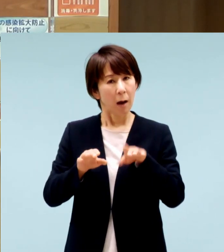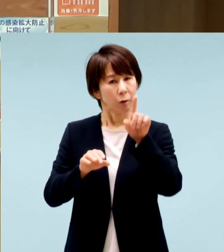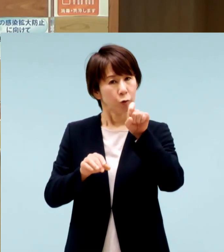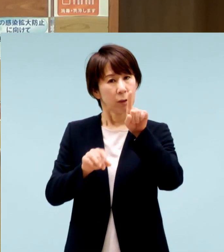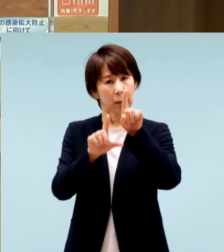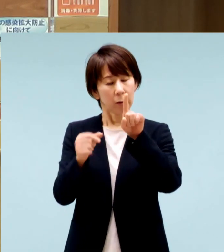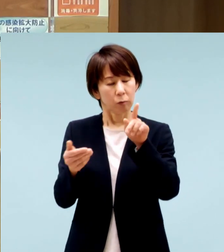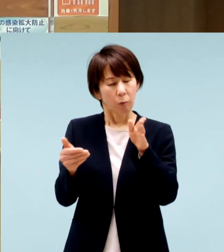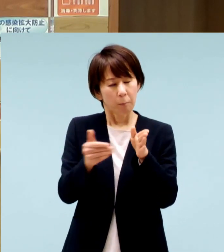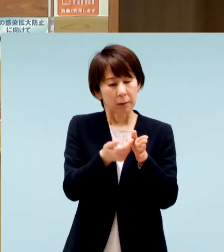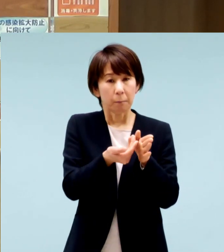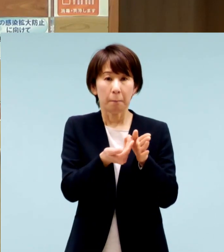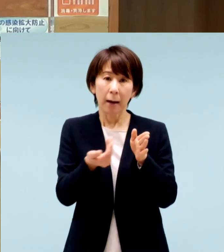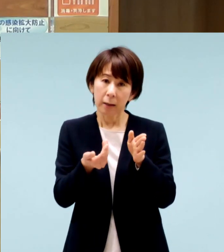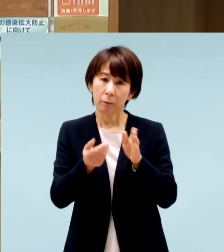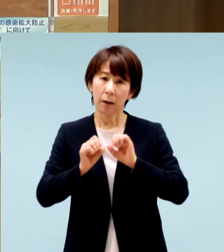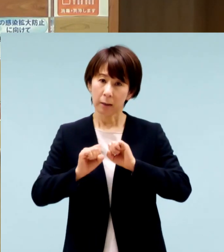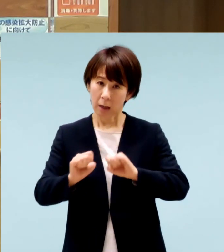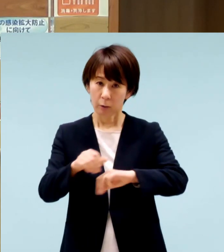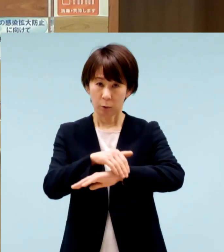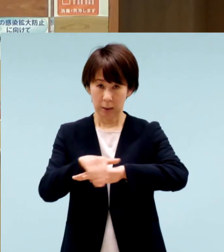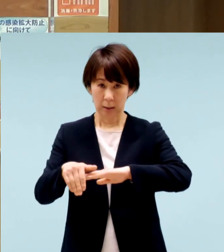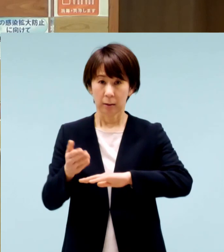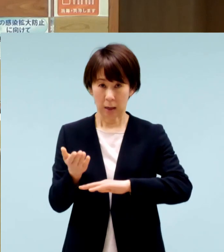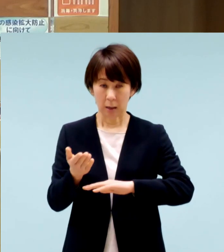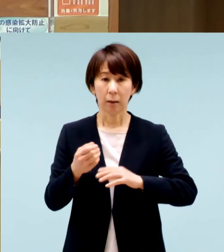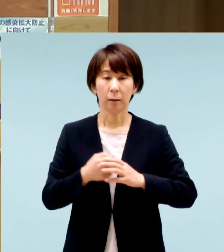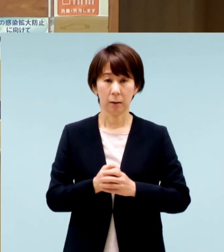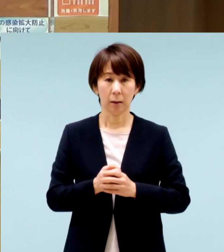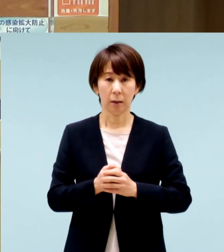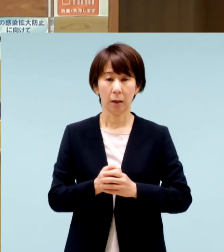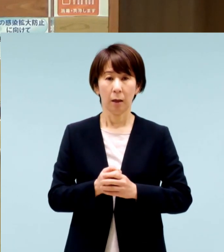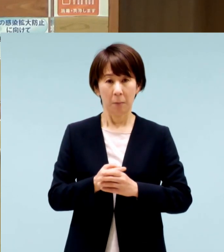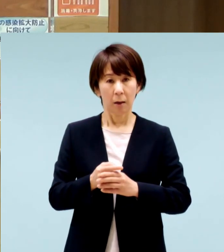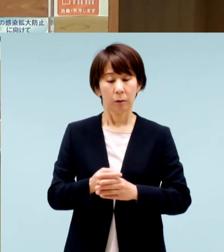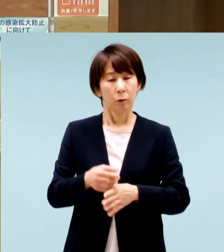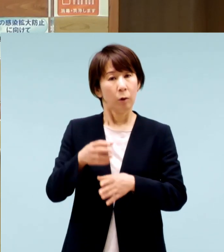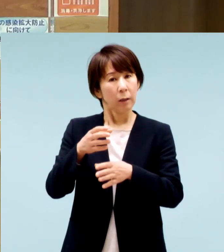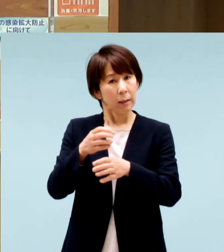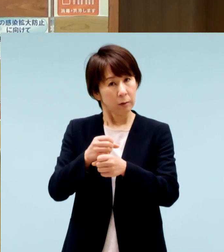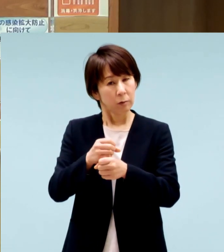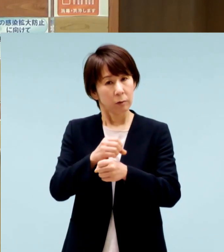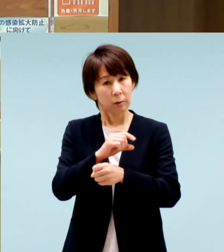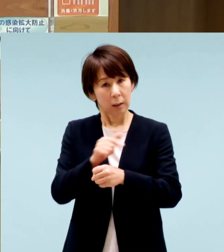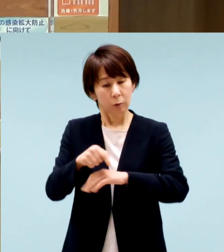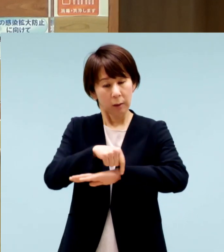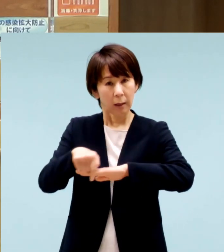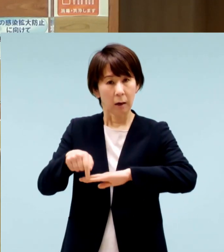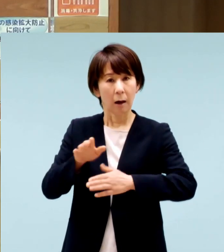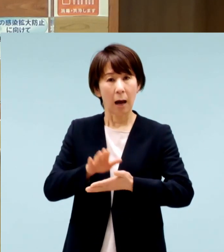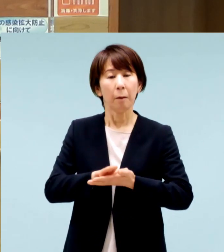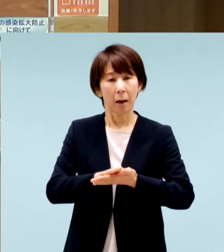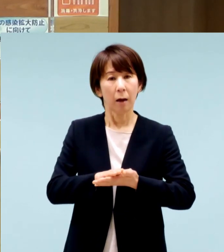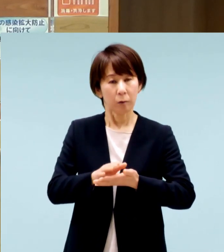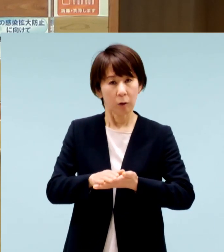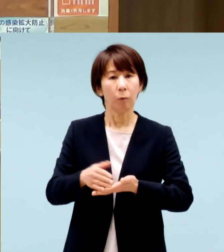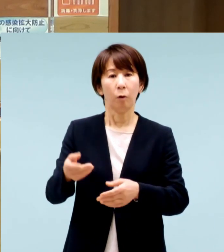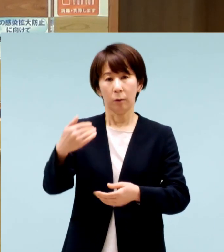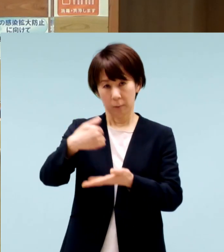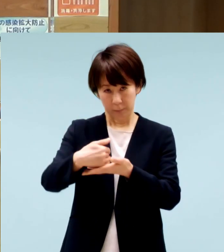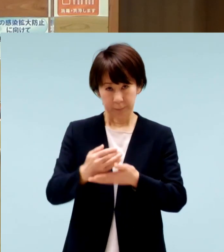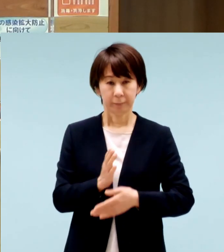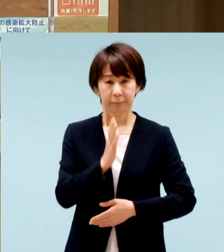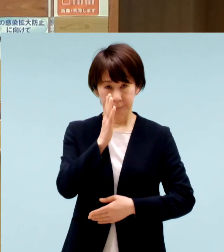ろしいのか、まあ、もしそうであれば、その具体的な日程などもお持ちであれば、それらも含めてお聞かせください。